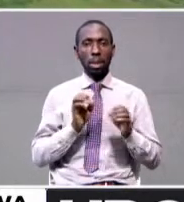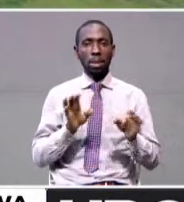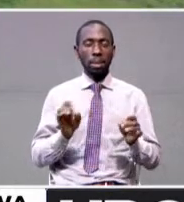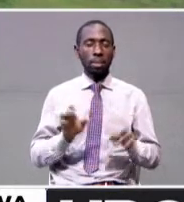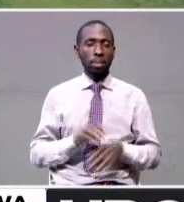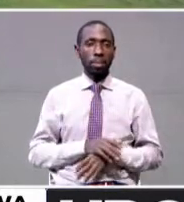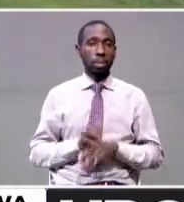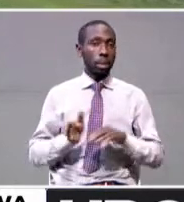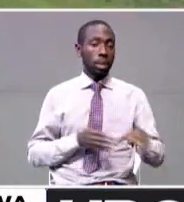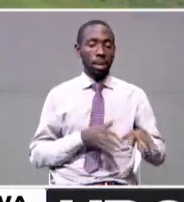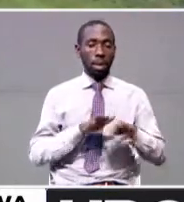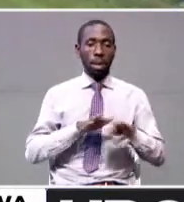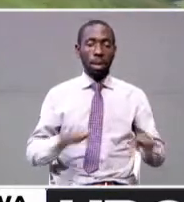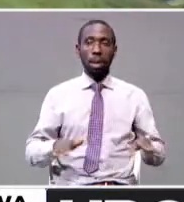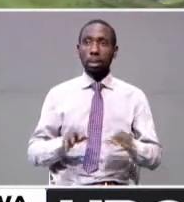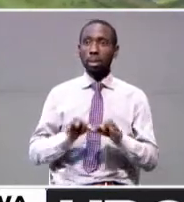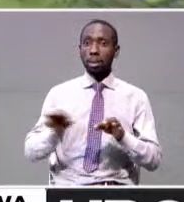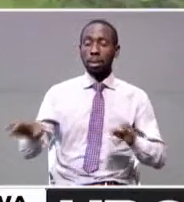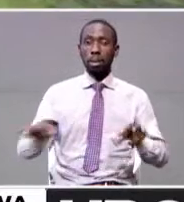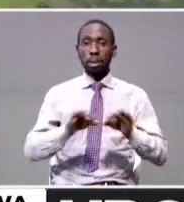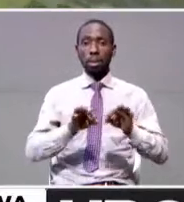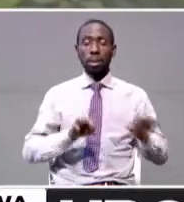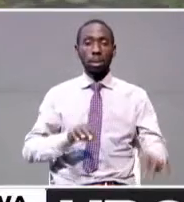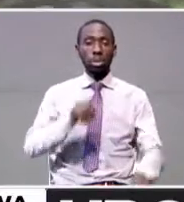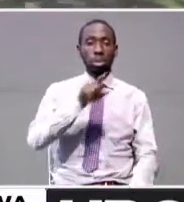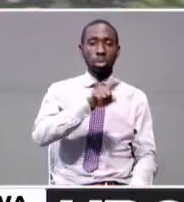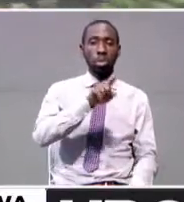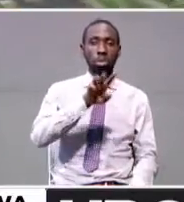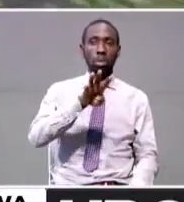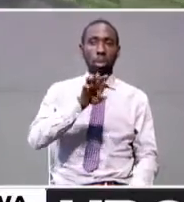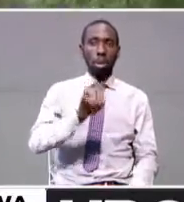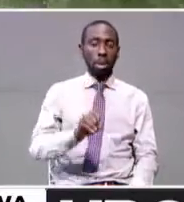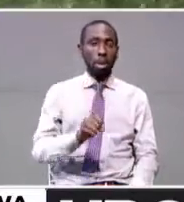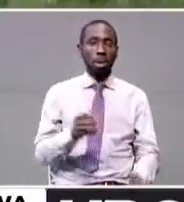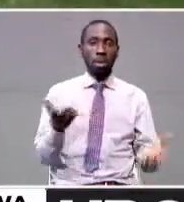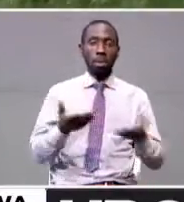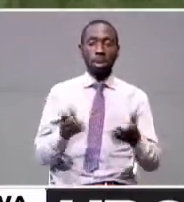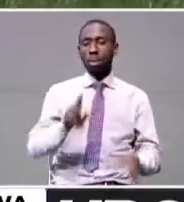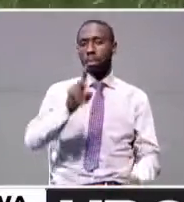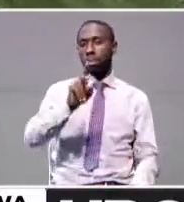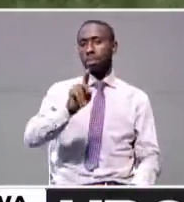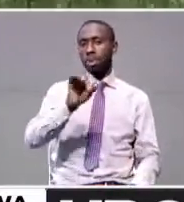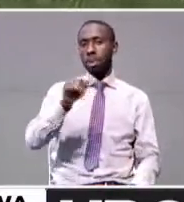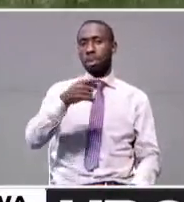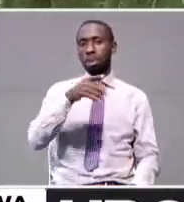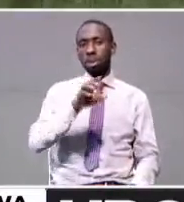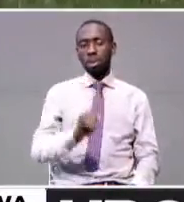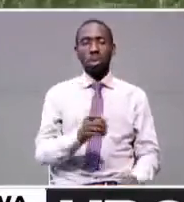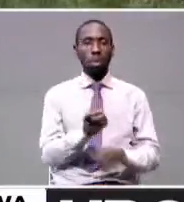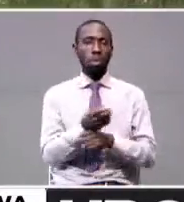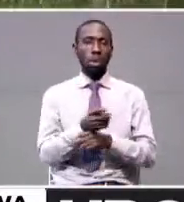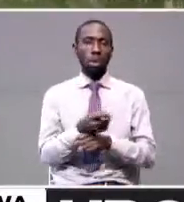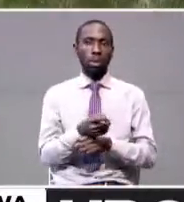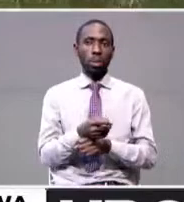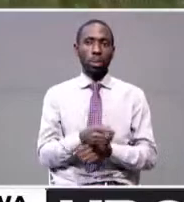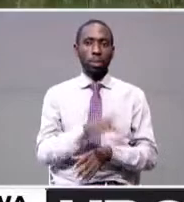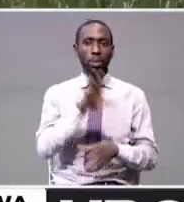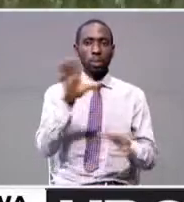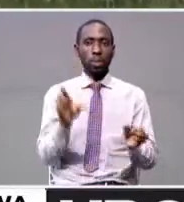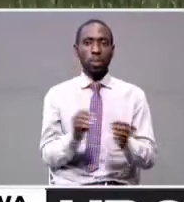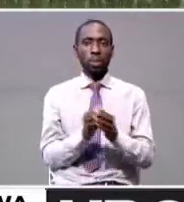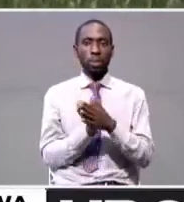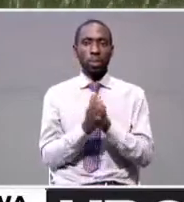ettaka eryogerwako litudde ku bugazi bwa yika 14 nga lisangibwa Kigo Wakiso mu Busiro. Nze Andrew